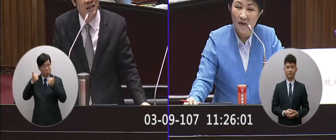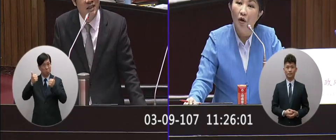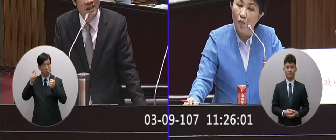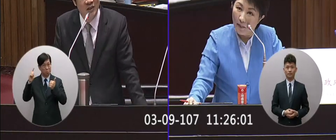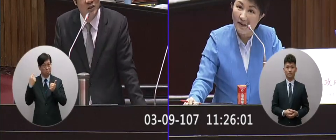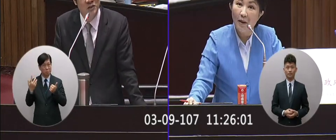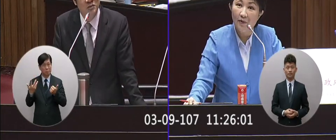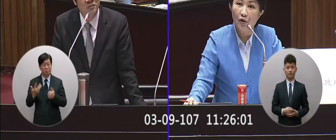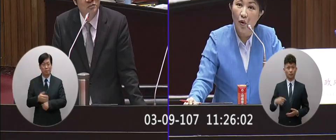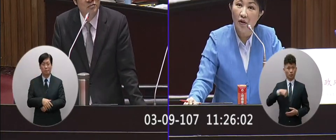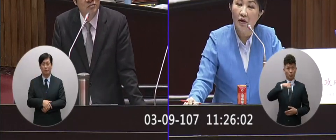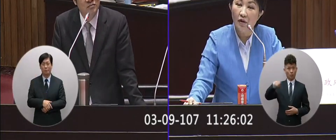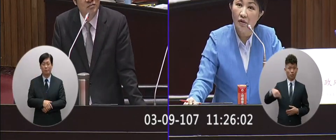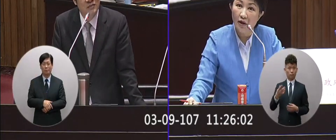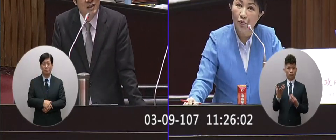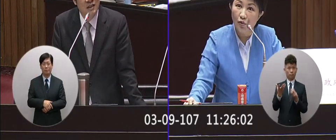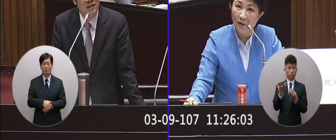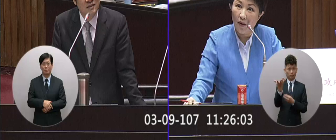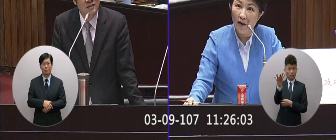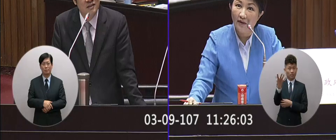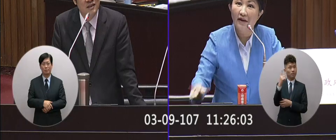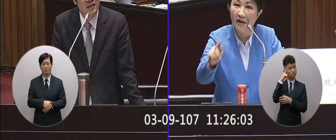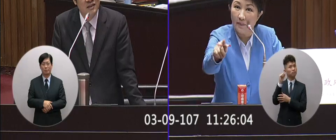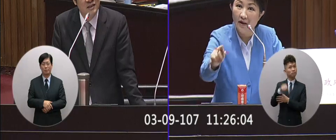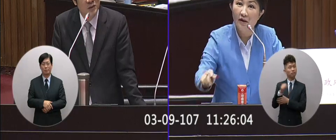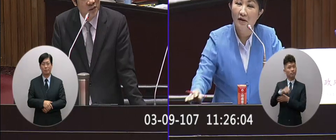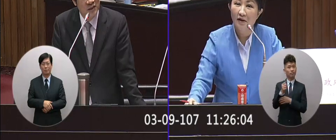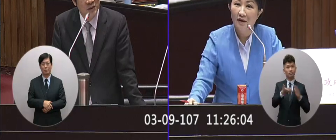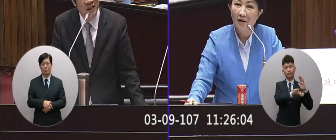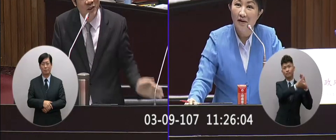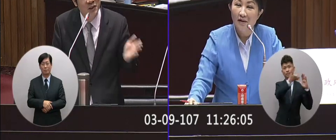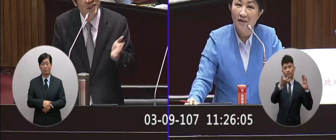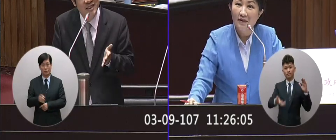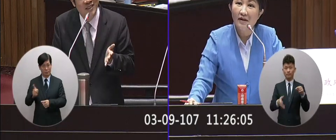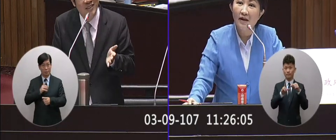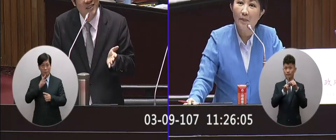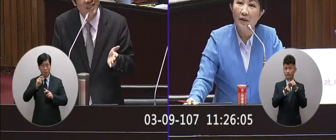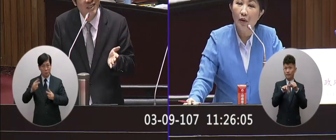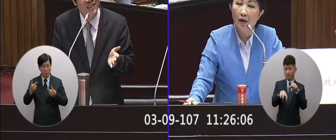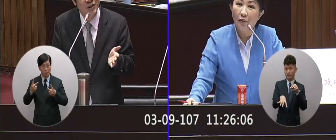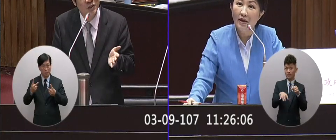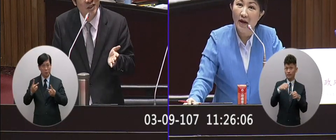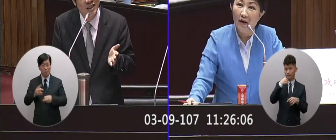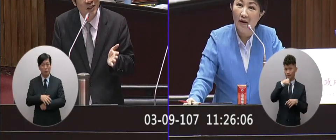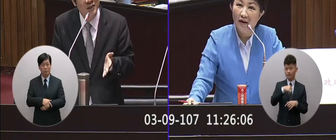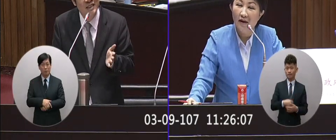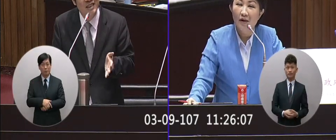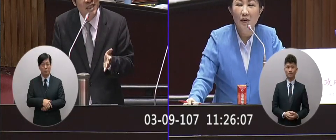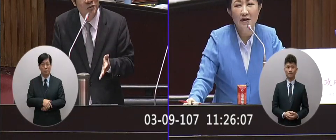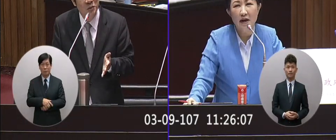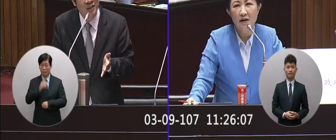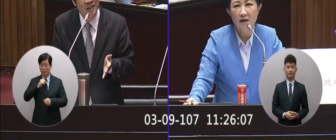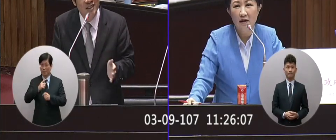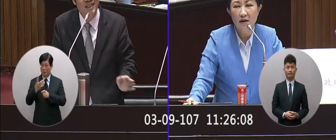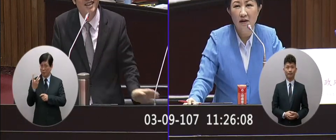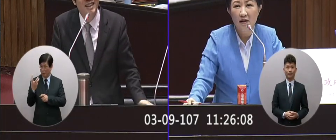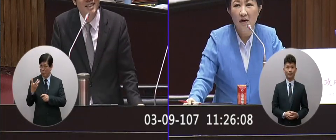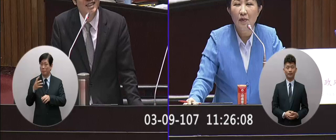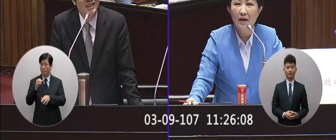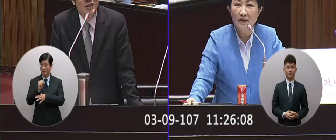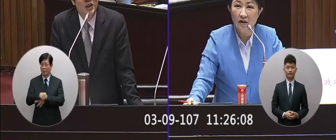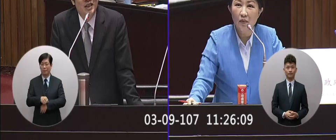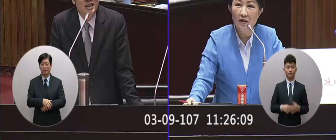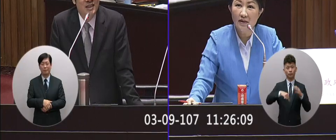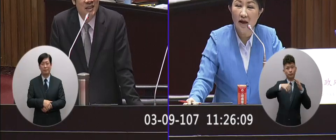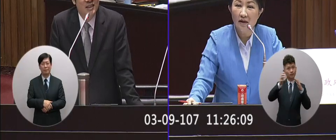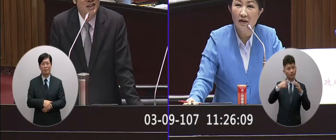是怎么样？ 我们大部分都同意迁都中台湾，那你们呢？ 所以你有修正哦， 院长， 你修正成大部分的。